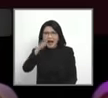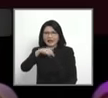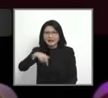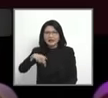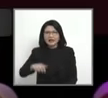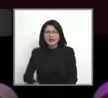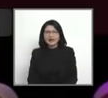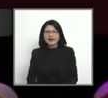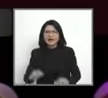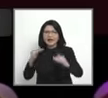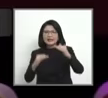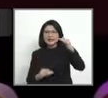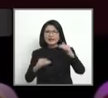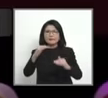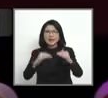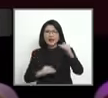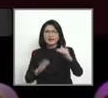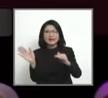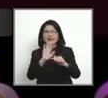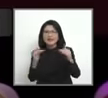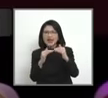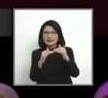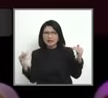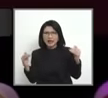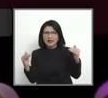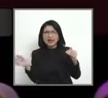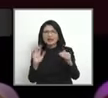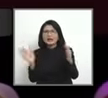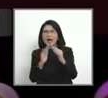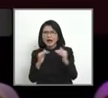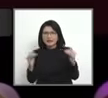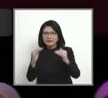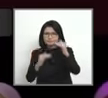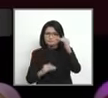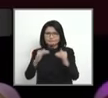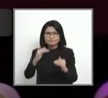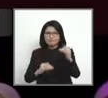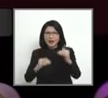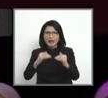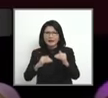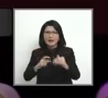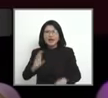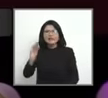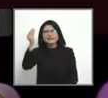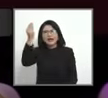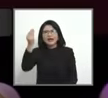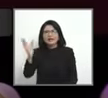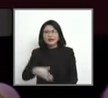punya kualitas tinggi Jadi bukan kualitas sumber daya manusia tapi kualitas kemanusiaan kita human quality